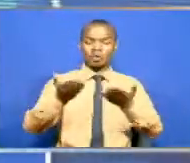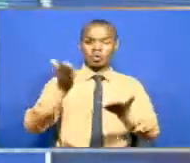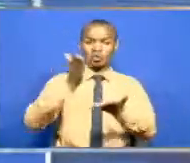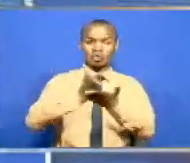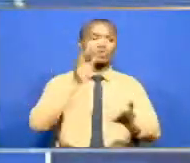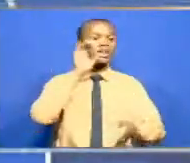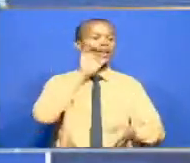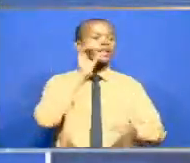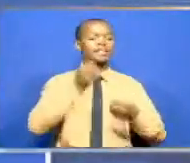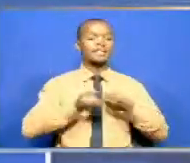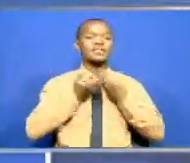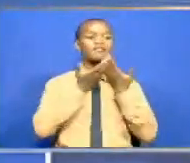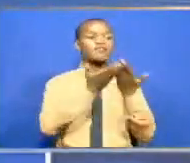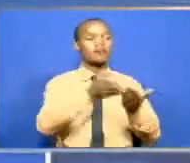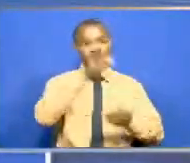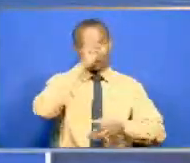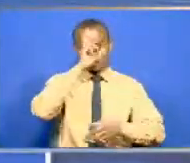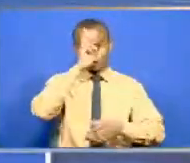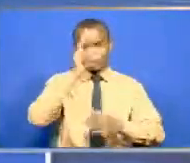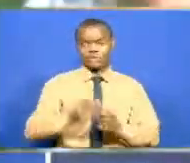polisi kuhusu kisa hicho.